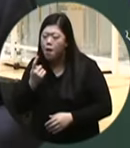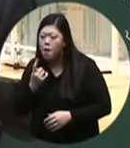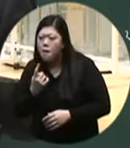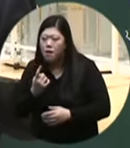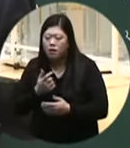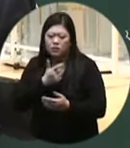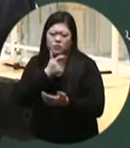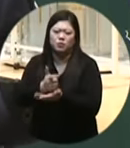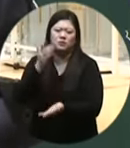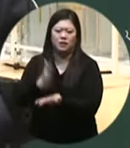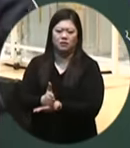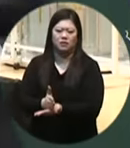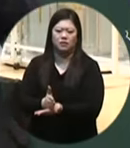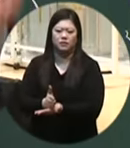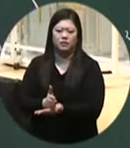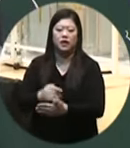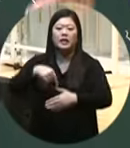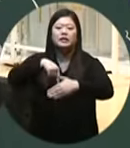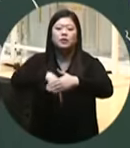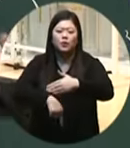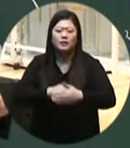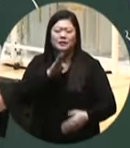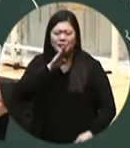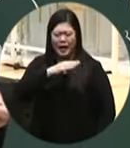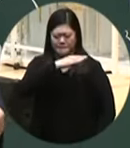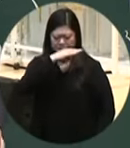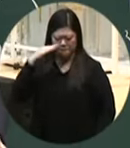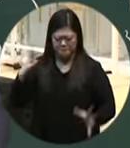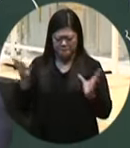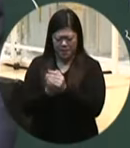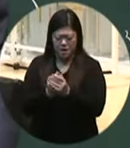the fake. 진짜 딱 붙잡고 이제는 역사를 바꾸는 것이다. Grab